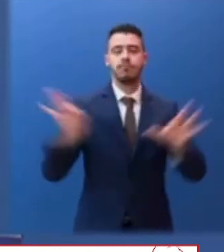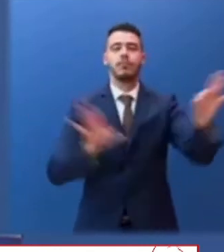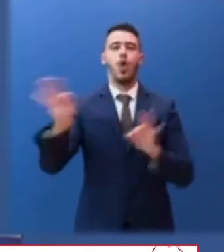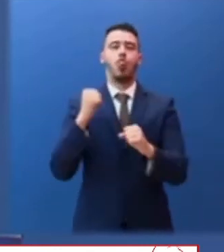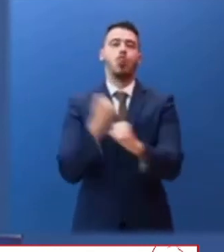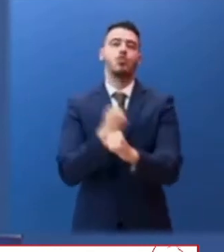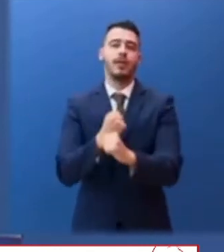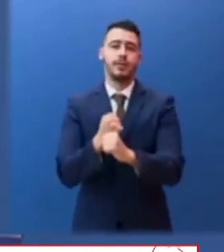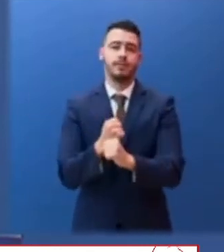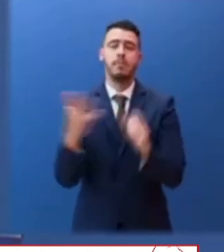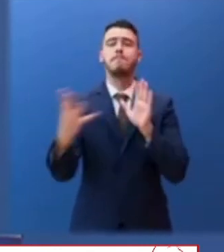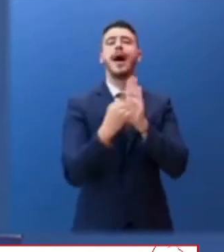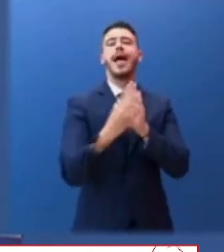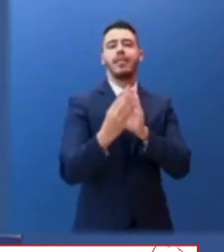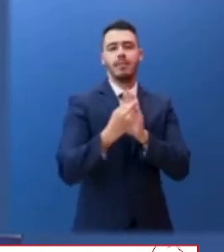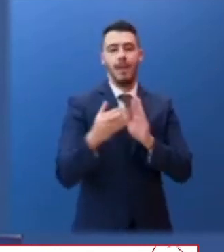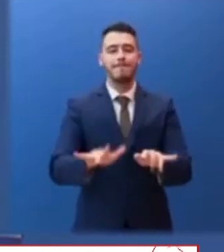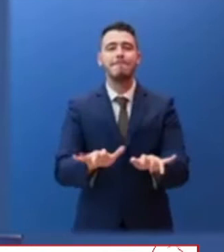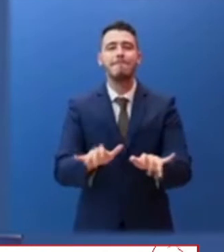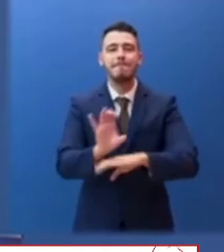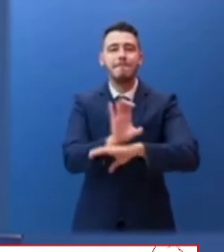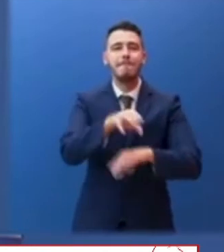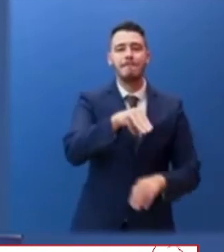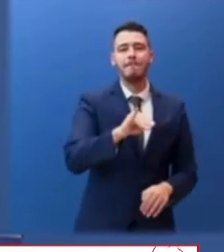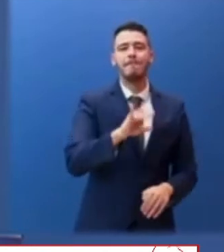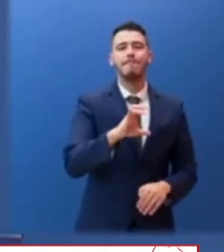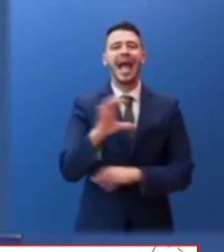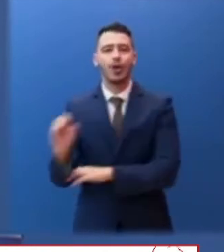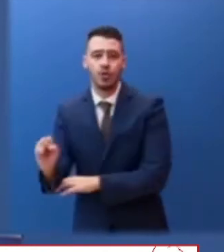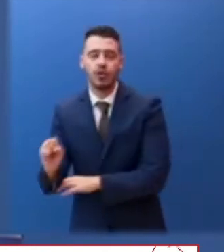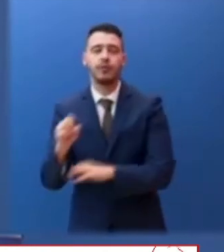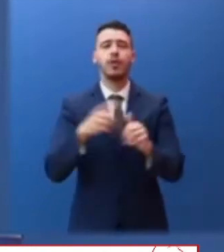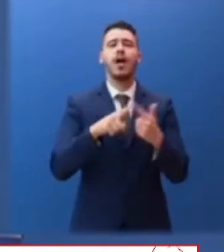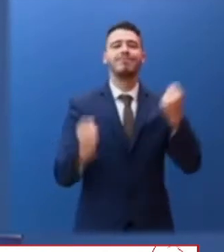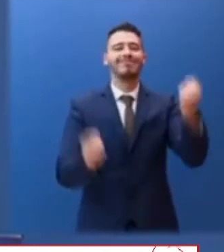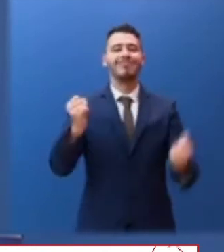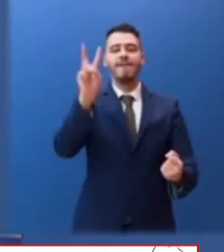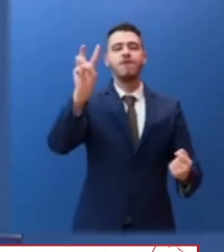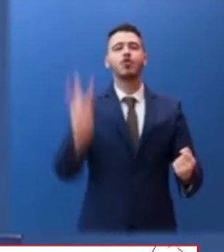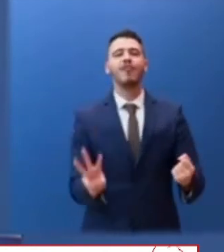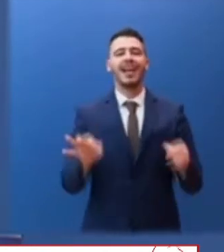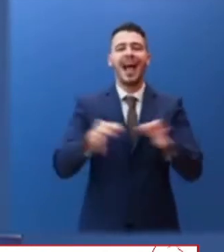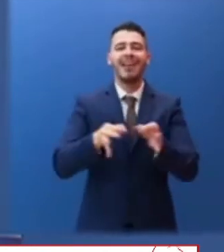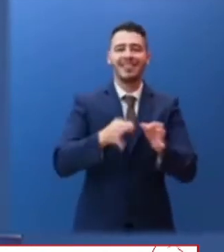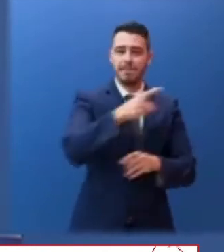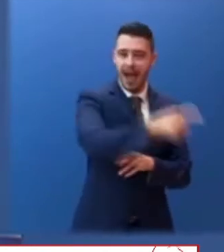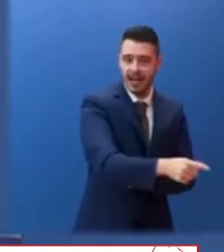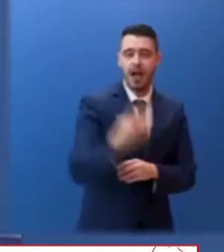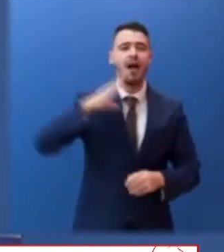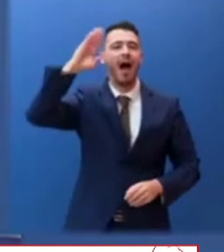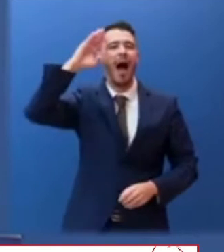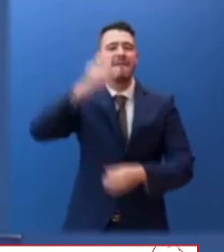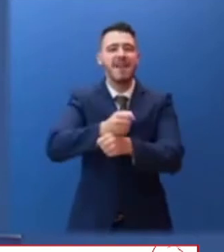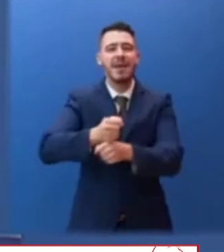Χαρακτηριστικά γεγονότα αποτελούν οι επενδύσεις της Microsoft, το έργο της Volkswagen στην Αντιπάλαια και η επέκταση των επενδύσεων της Pfizer στη